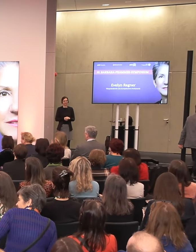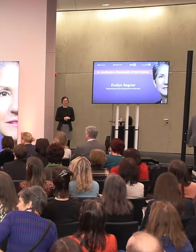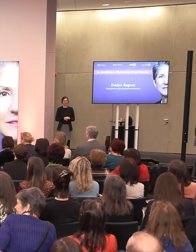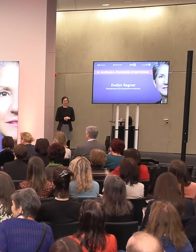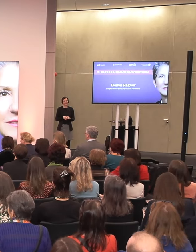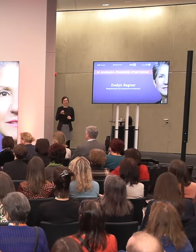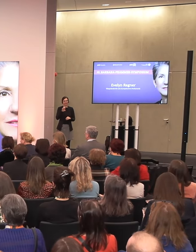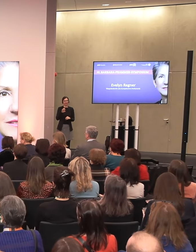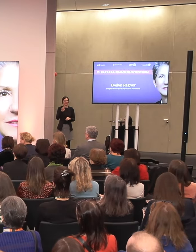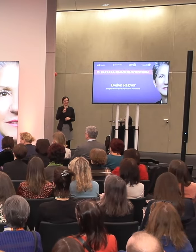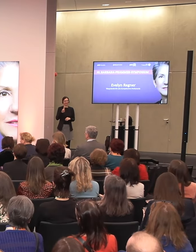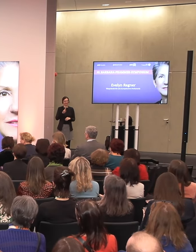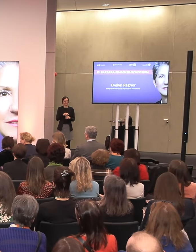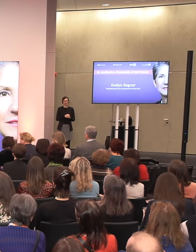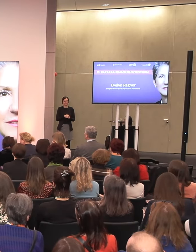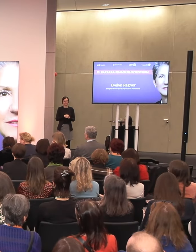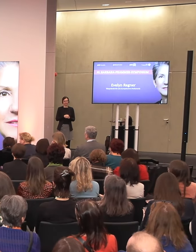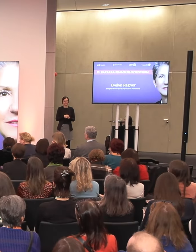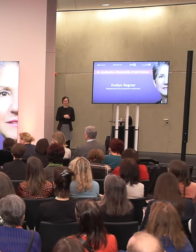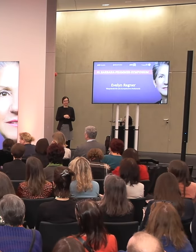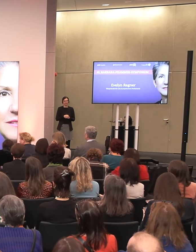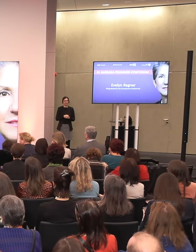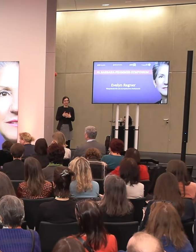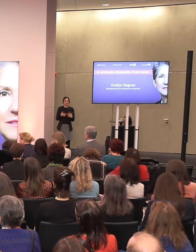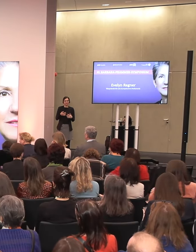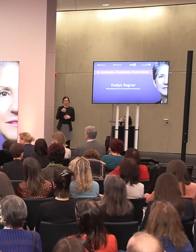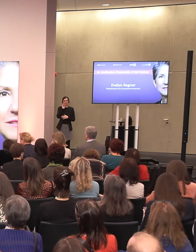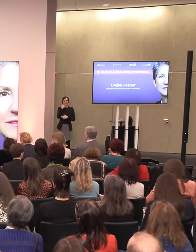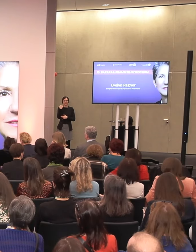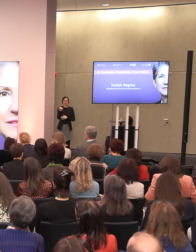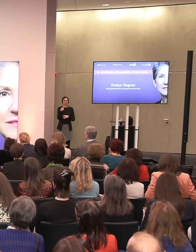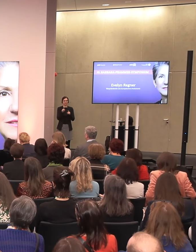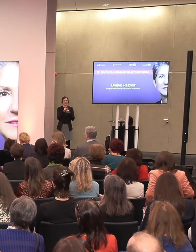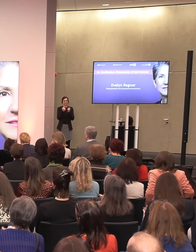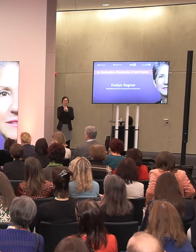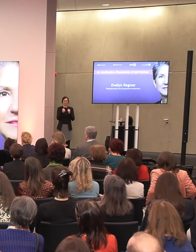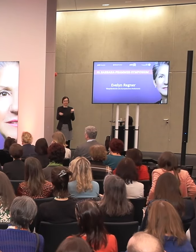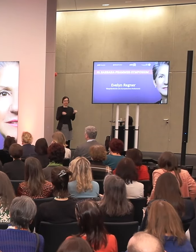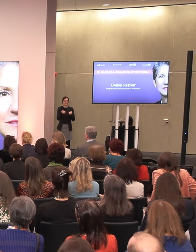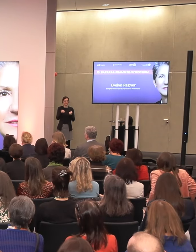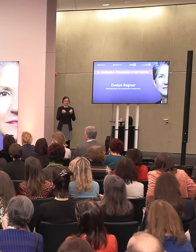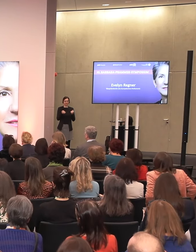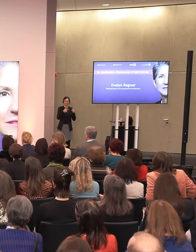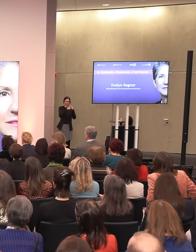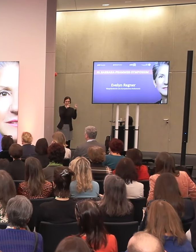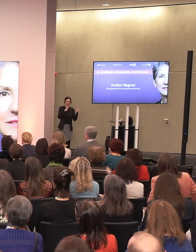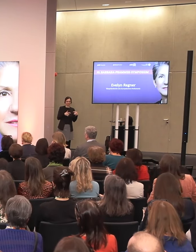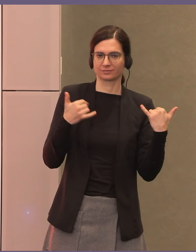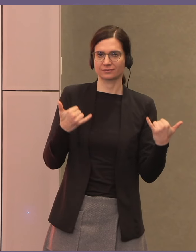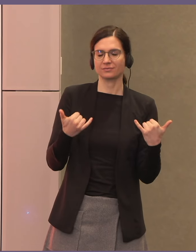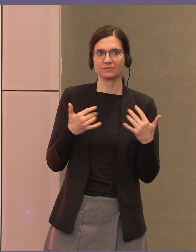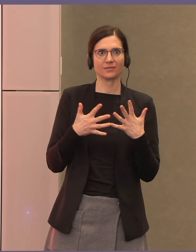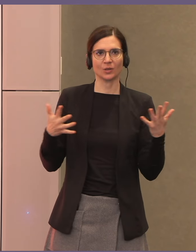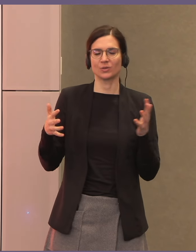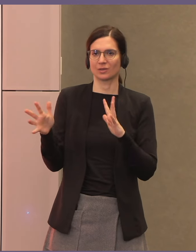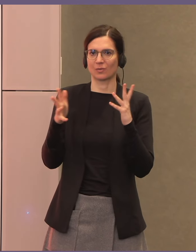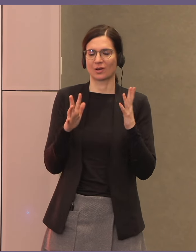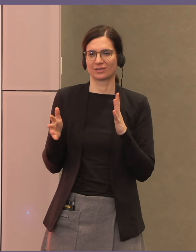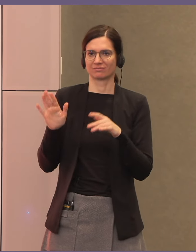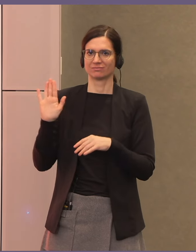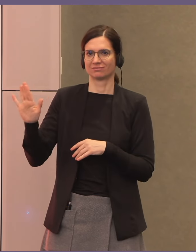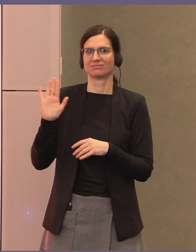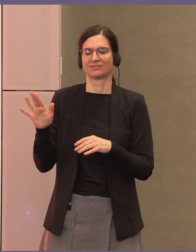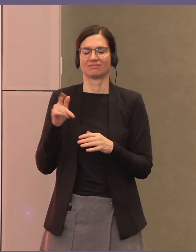Evelin Regner abgesehen von dem feministischen und demokratiepolitischen Kontext heute hier ein riesen Applaus für dein